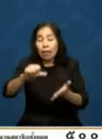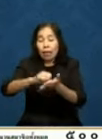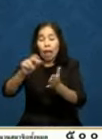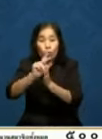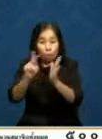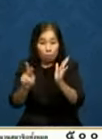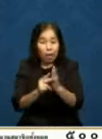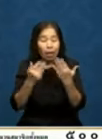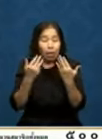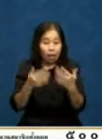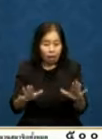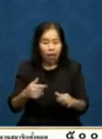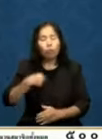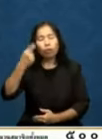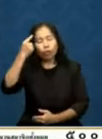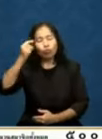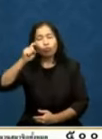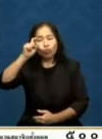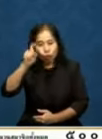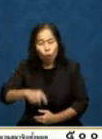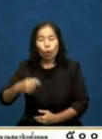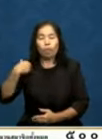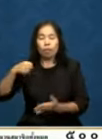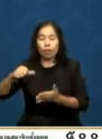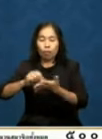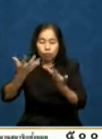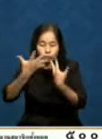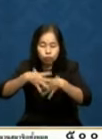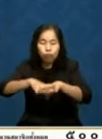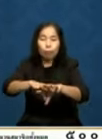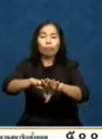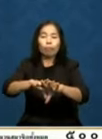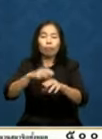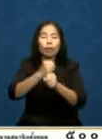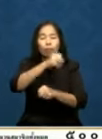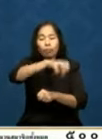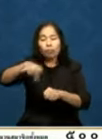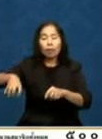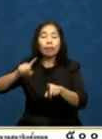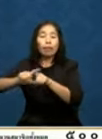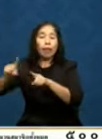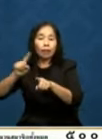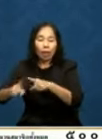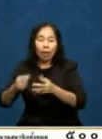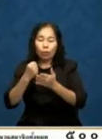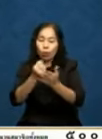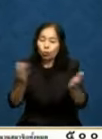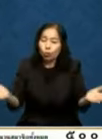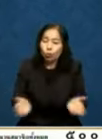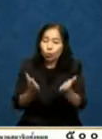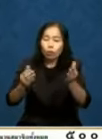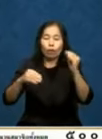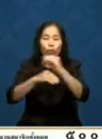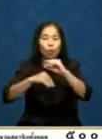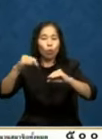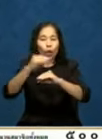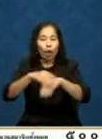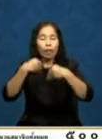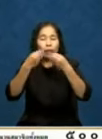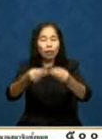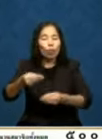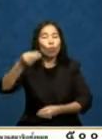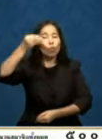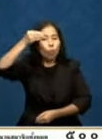แล้วเนี่ยนะคะที่ฉันคิดว่าควรมีการบูรณาการร่วมกันค่ะกับหน่วยงานต่างๆนะคะส่งเสริมให้มันมีโครงการที่จะให้ความรู้เกี่ยวกับ